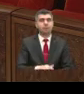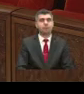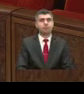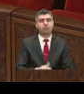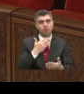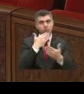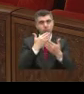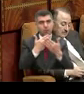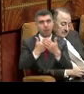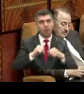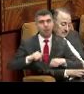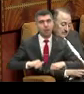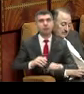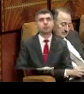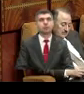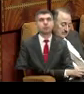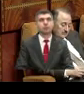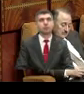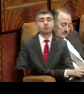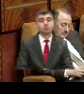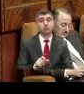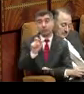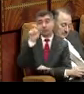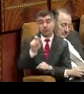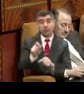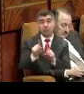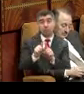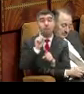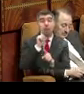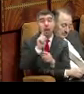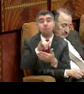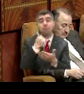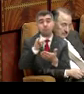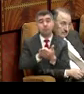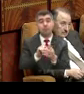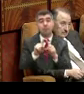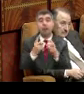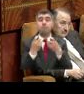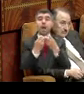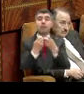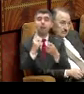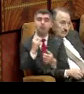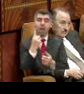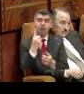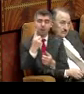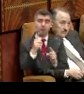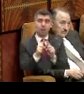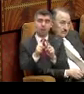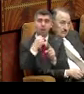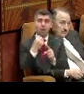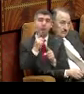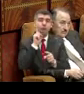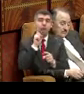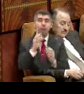شكرا السيد الوزير. السيد الوزير، حكيمة ما هي إلا مثال من أمثلة متعددة وخاصة من نساء الجبل.